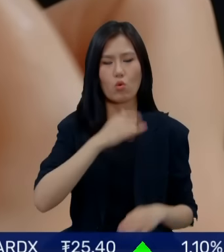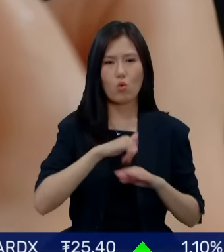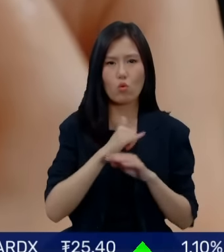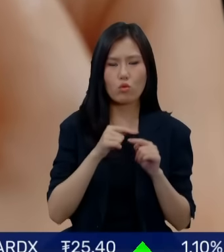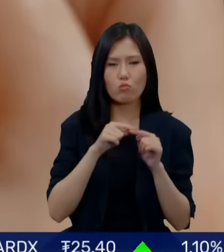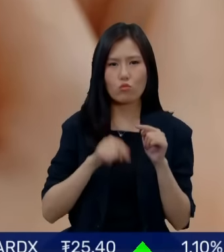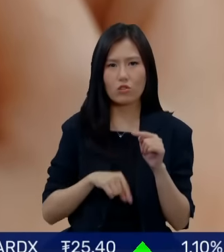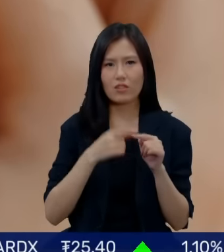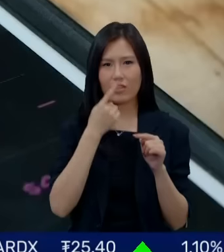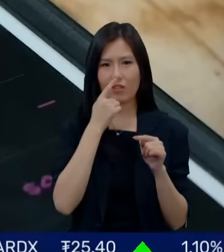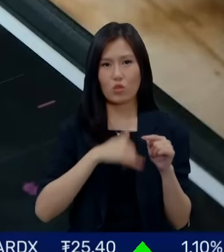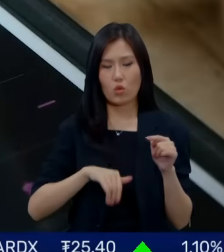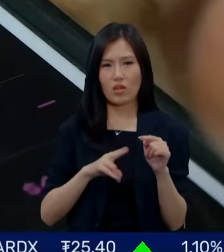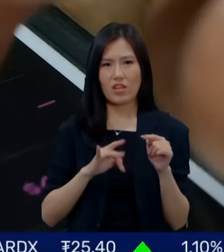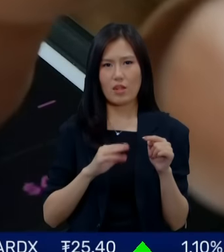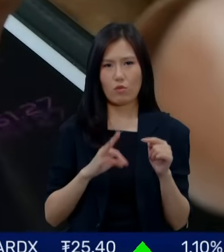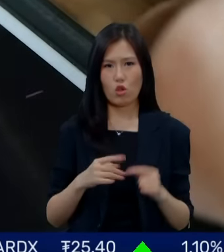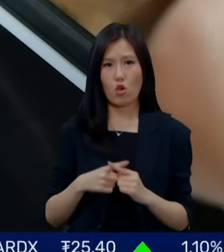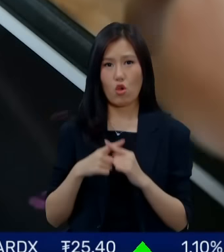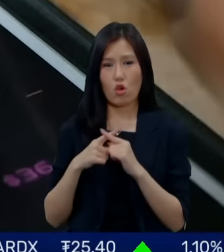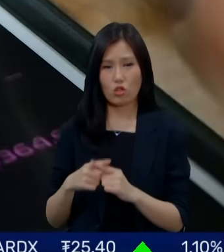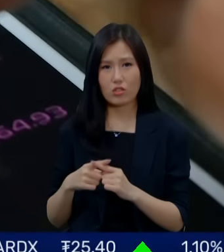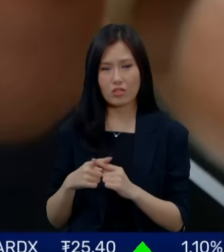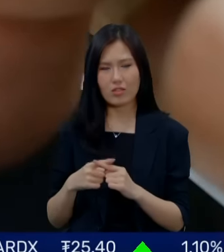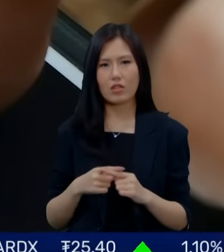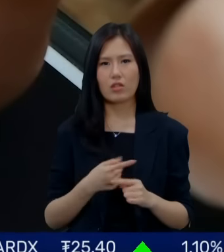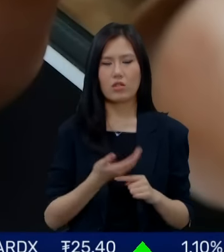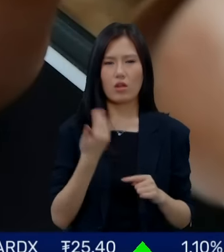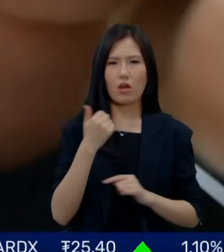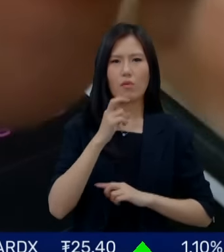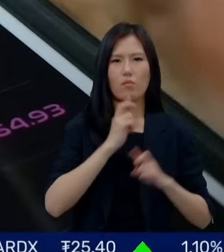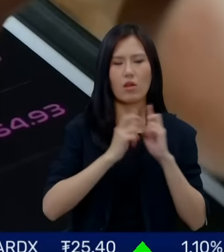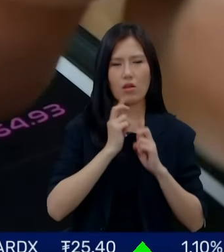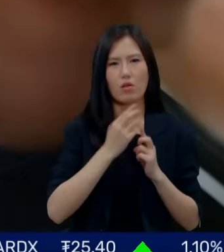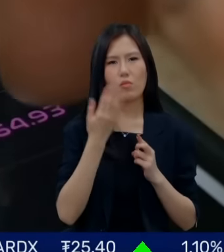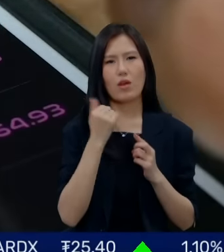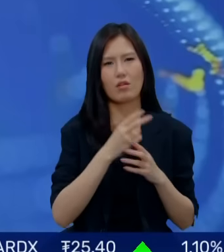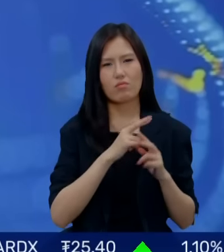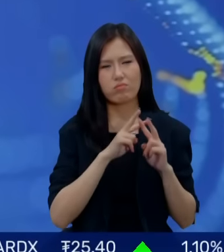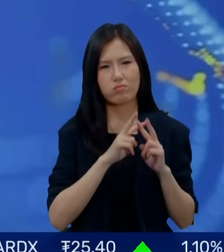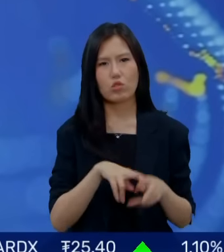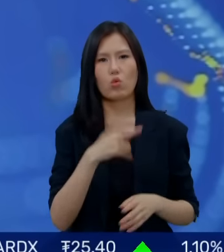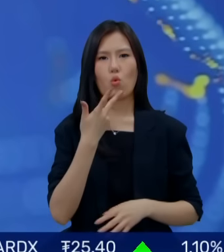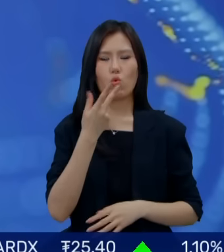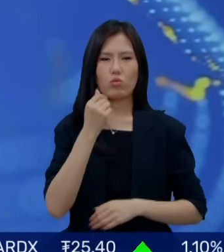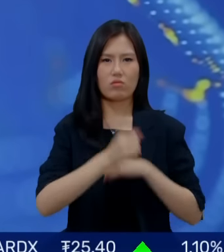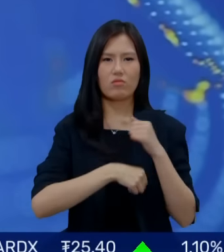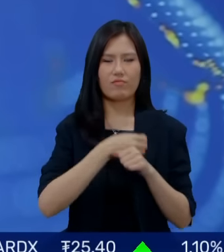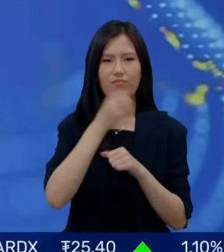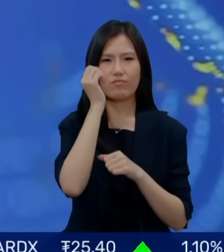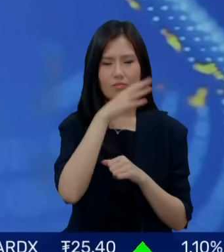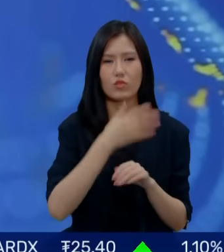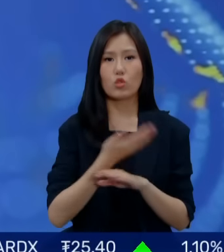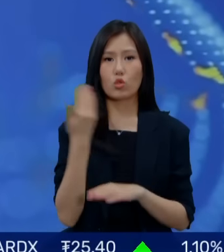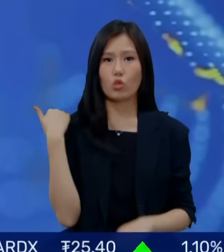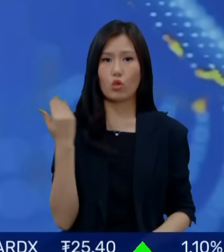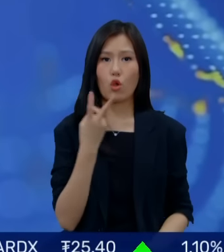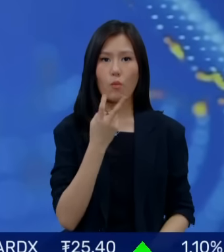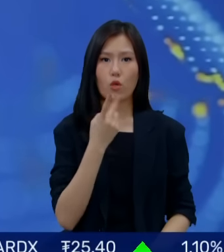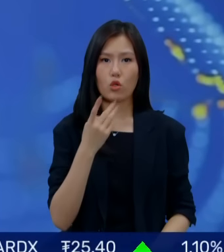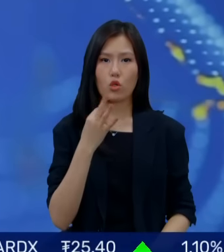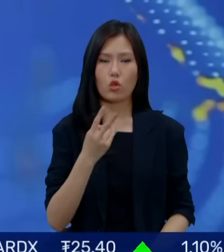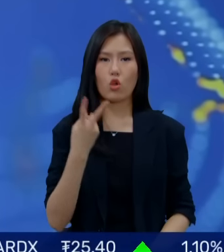криптог хоригдсан зэрэг крипто салбар нилээдгүй бэрхшээлүүдтэй тулгарсан 3 жил боллоо. Өмнө нь 2 удаа буюу 2021 оны